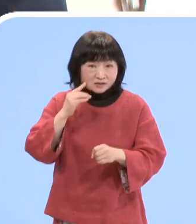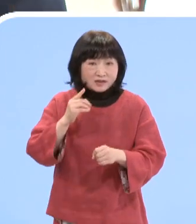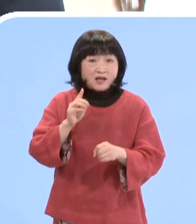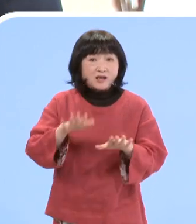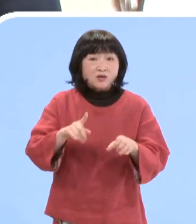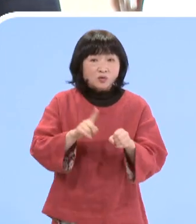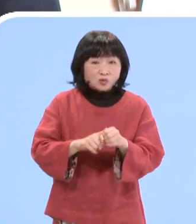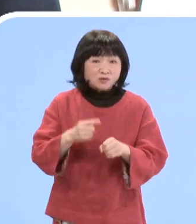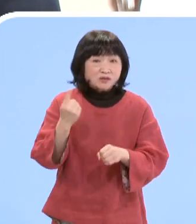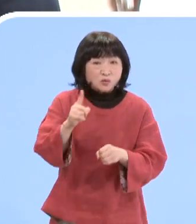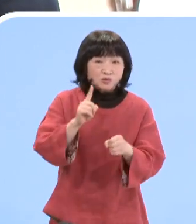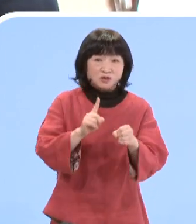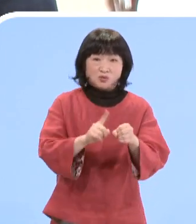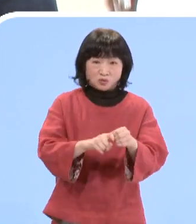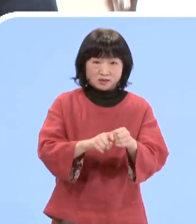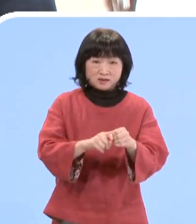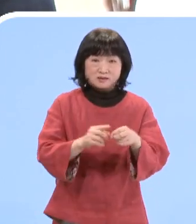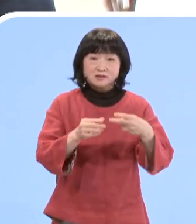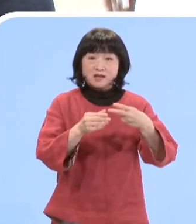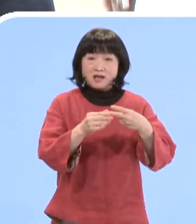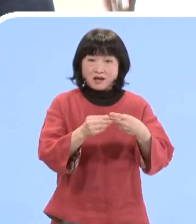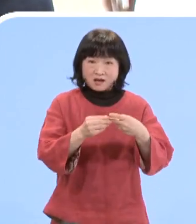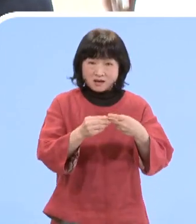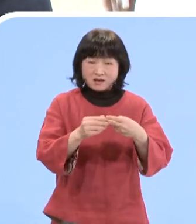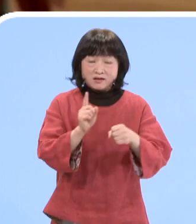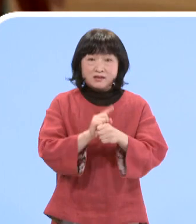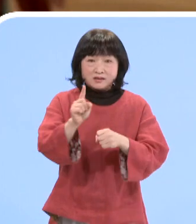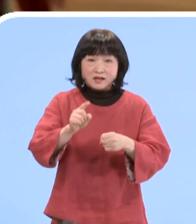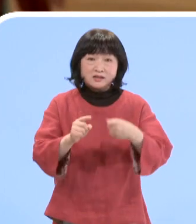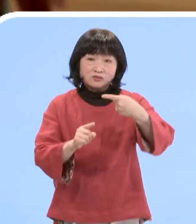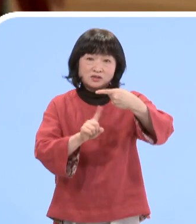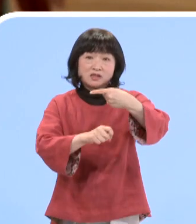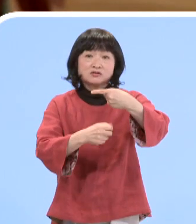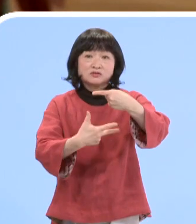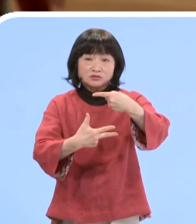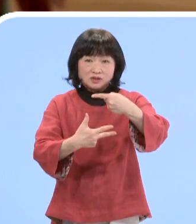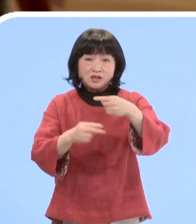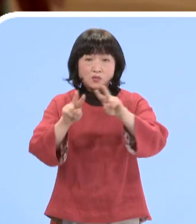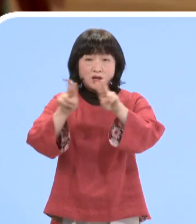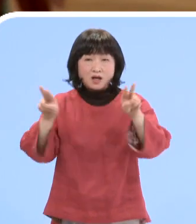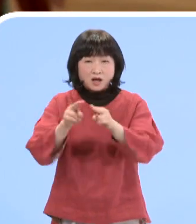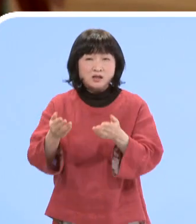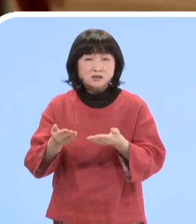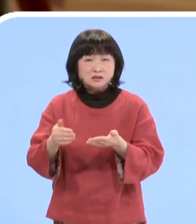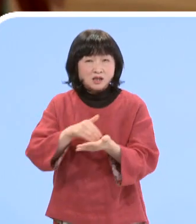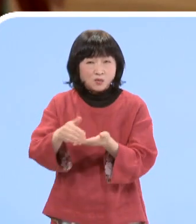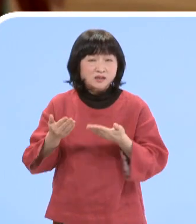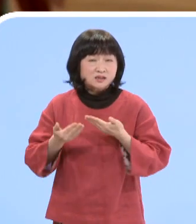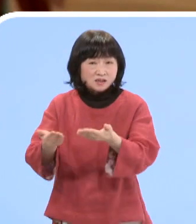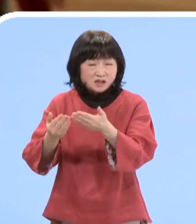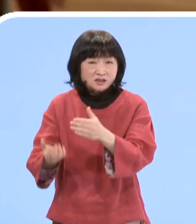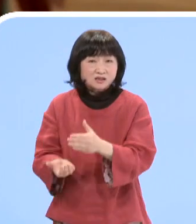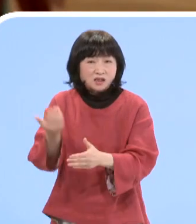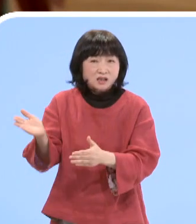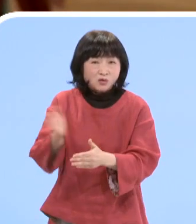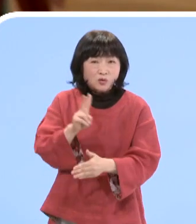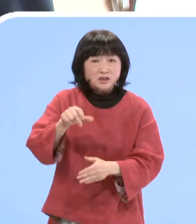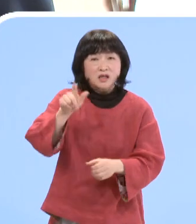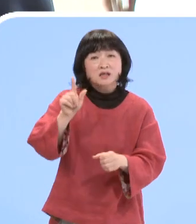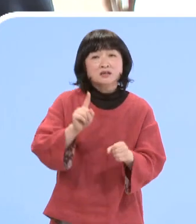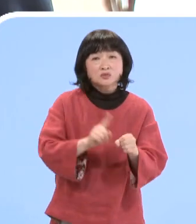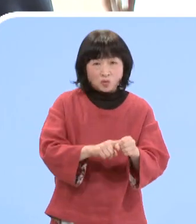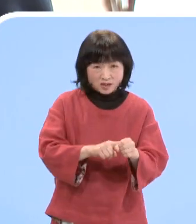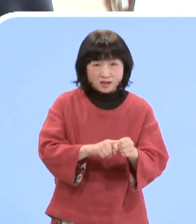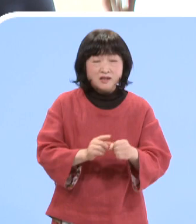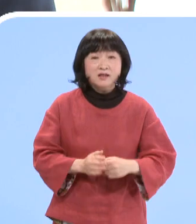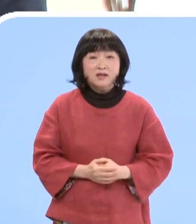から来年のですね、1月17日は阪神・淡路大震災から25年経つんですよね。 そ